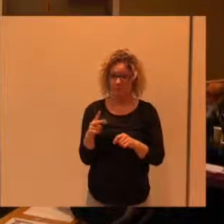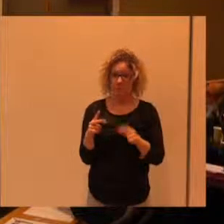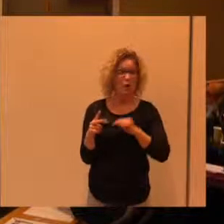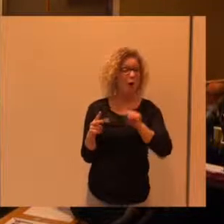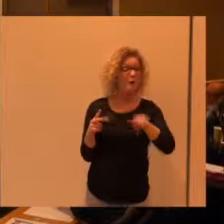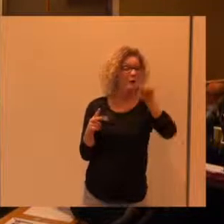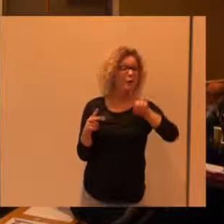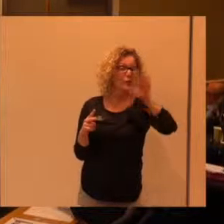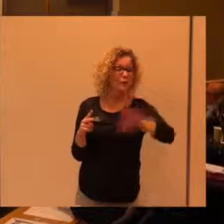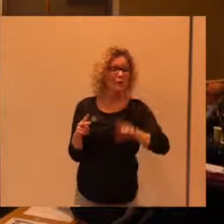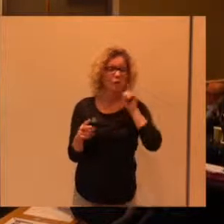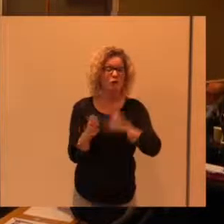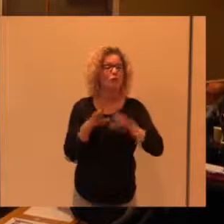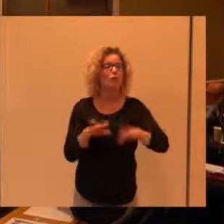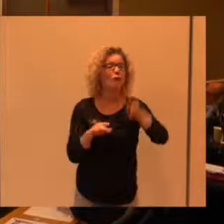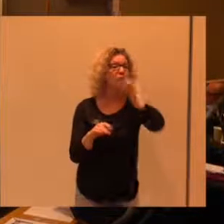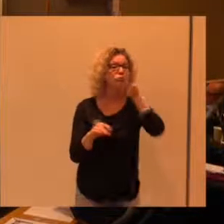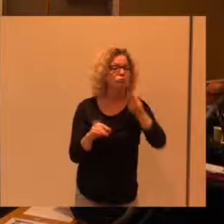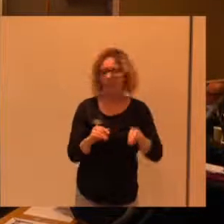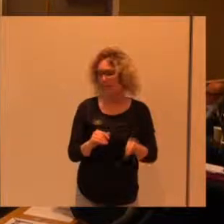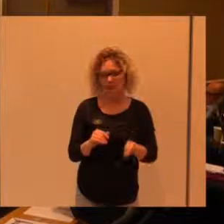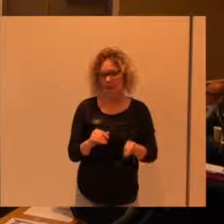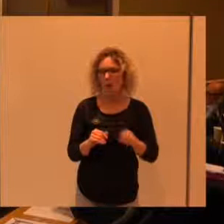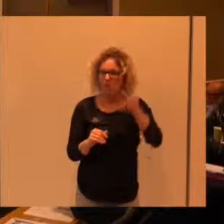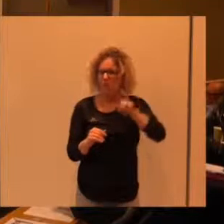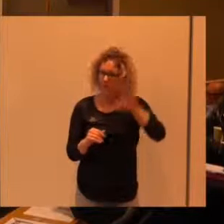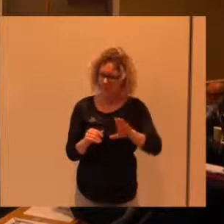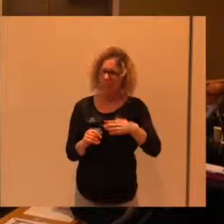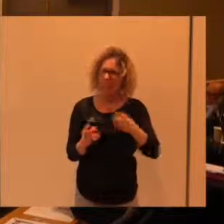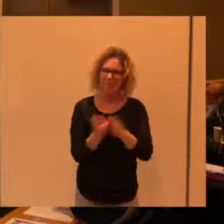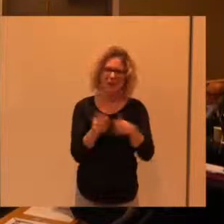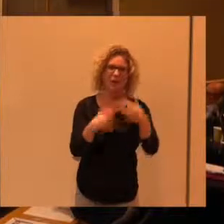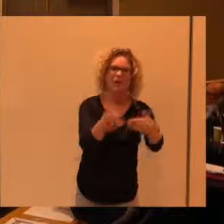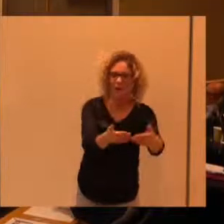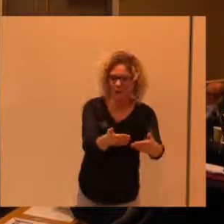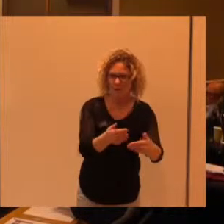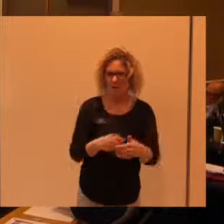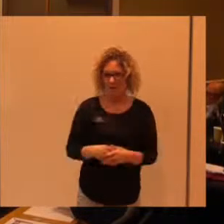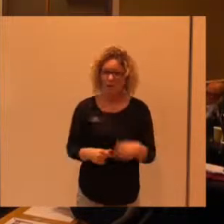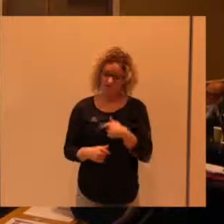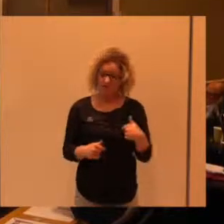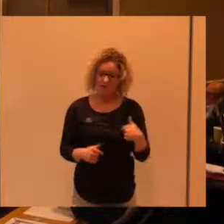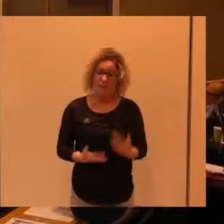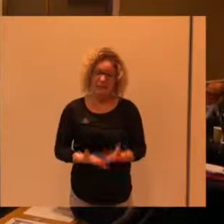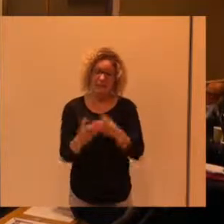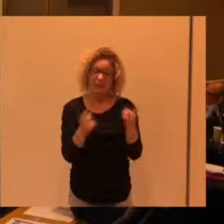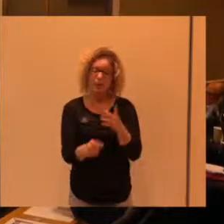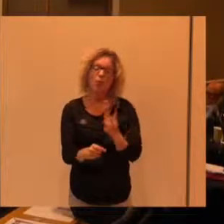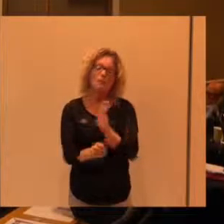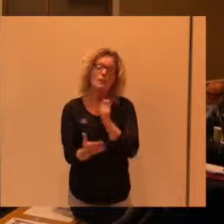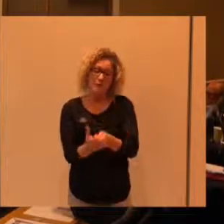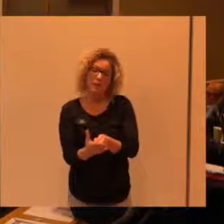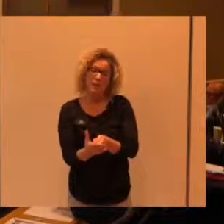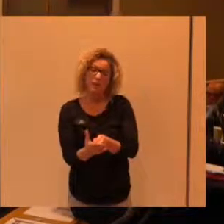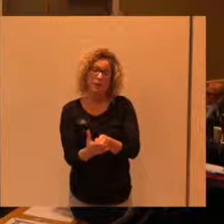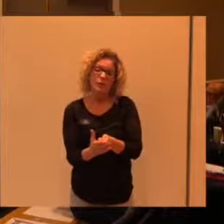sån här sida för att stanna på den första sidan. Utan har man hamnat där så vill man någonstans. Så vi hjälper väl helt enkelt folk att fatta beslut vart